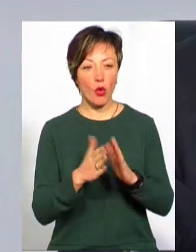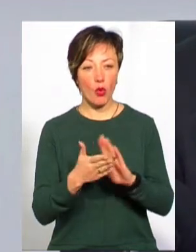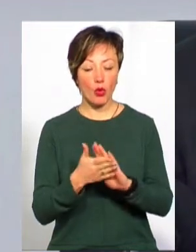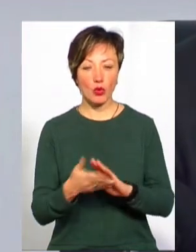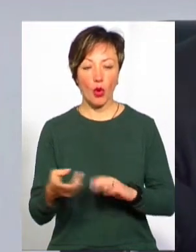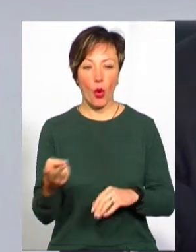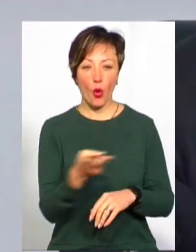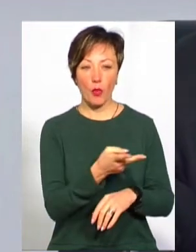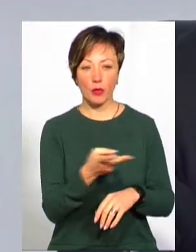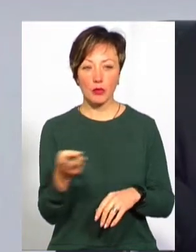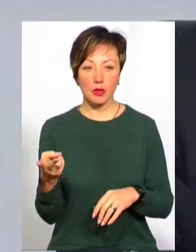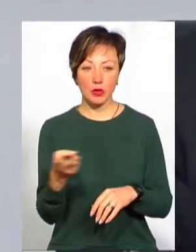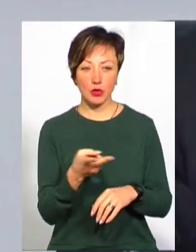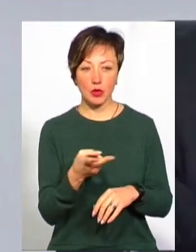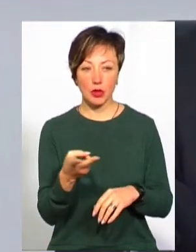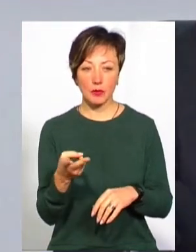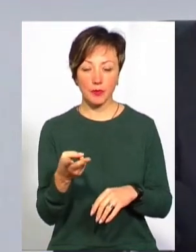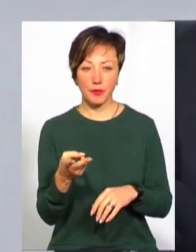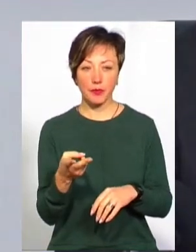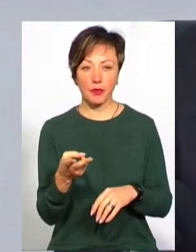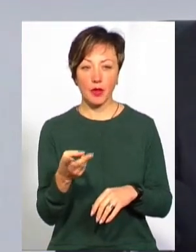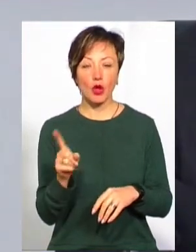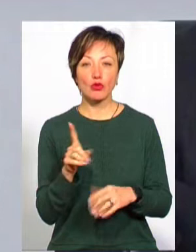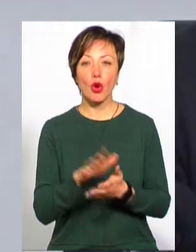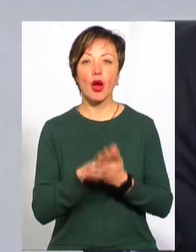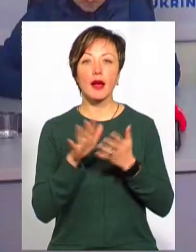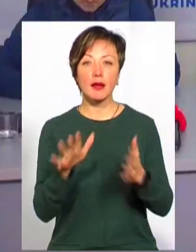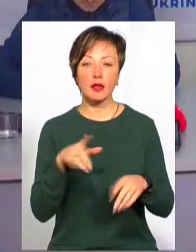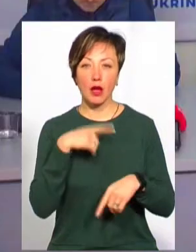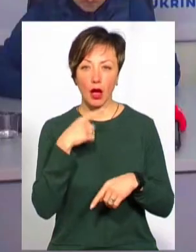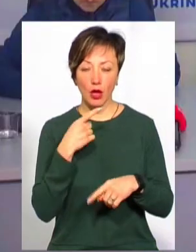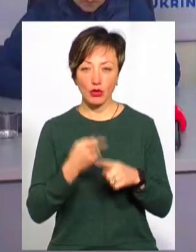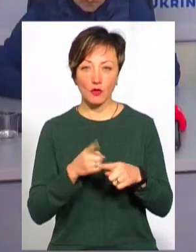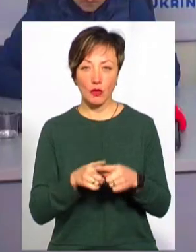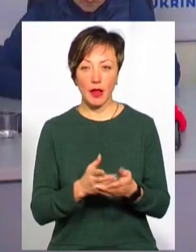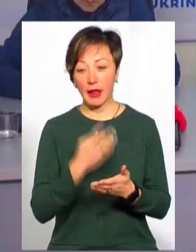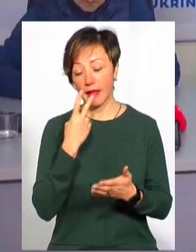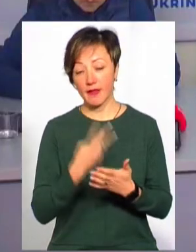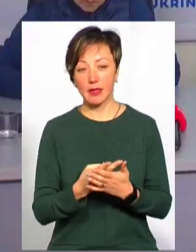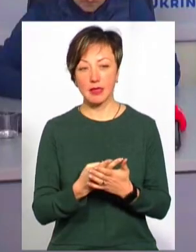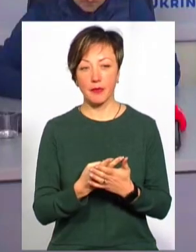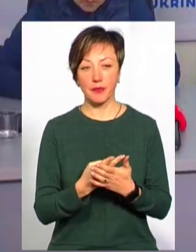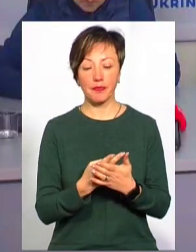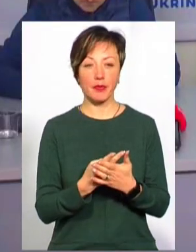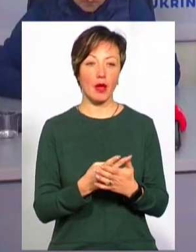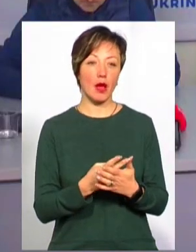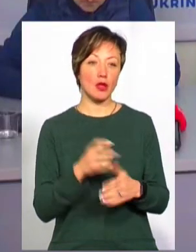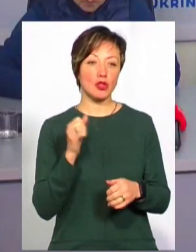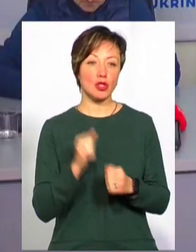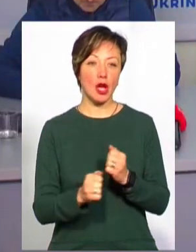обох сторін. Що критики кажуть в цьому напрямку? Критики кажуть, дивіться, і досить